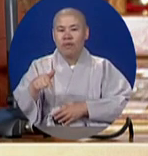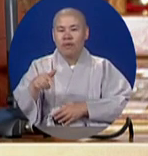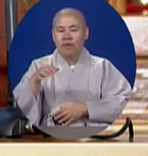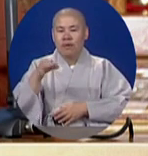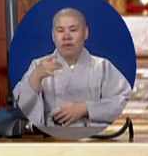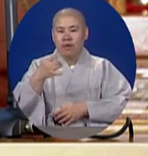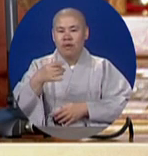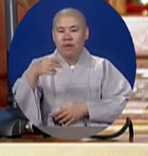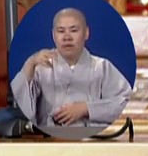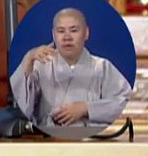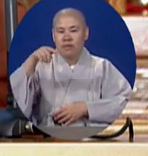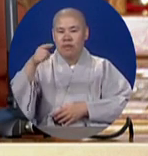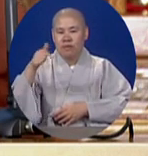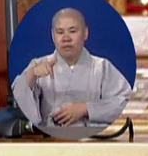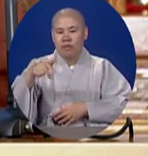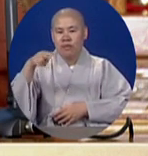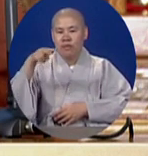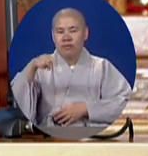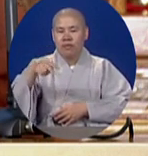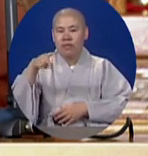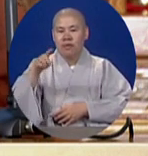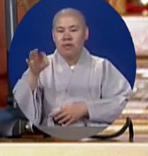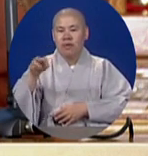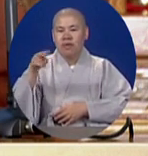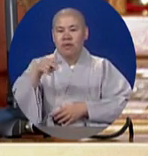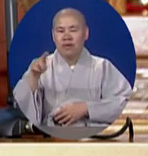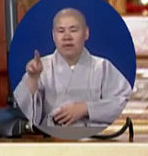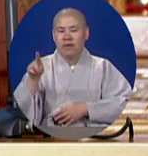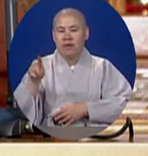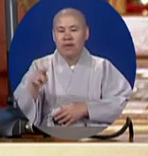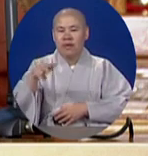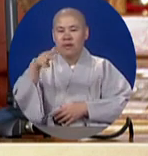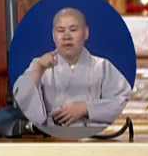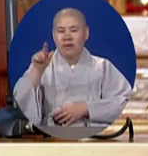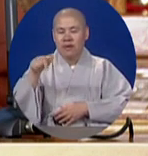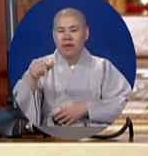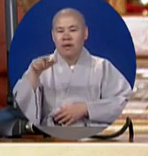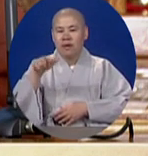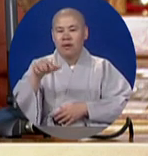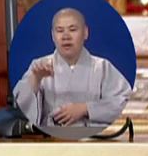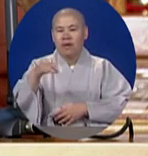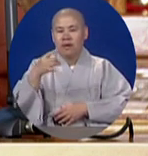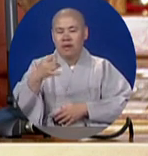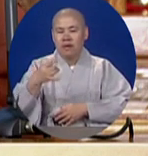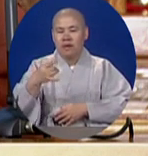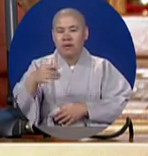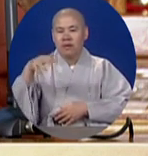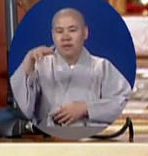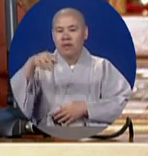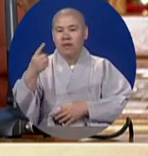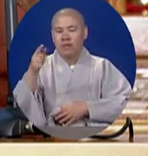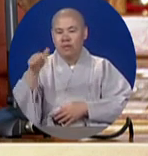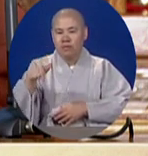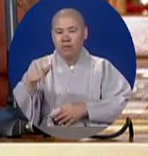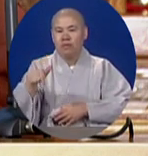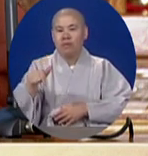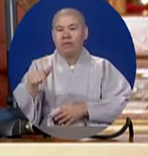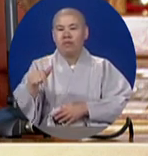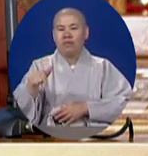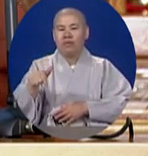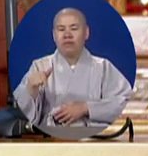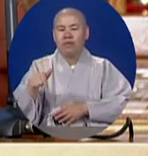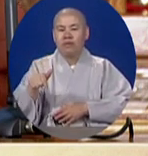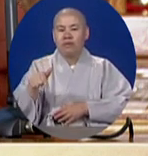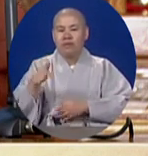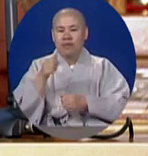의촉, 수상사 이렇게 외웁니다. 이 변행심설 외울 때 작의. 그 다음에 접촉할 촉자 촉.